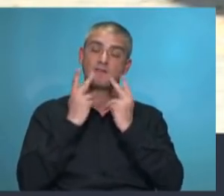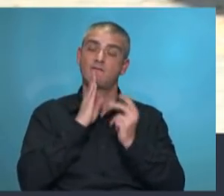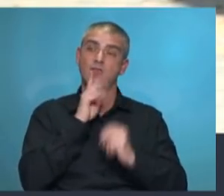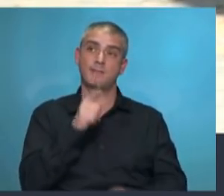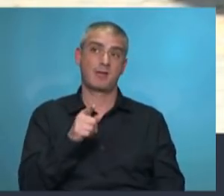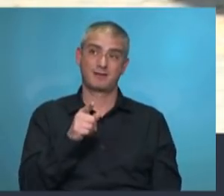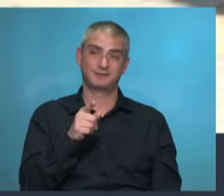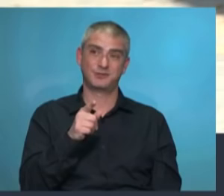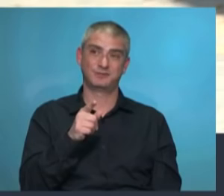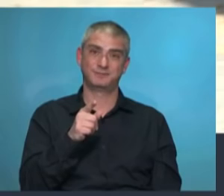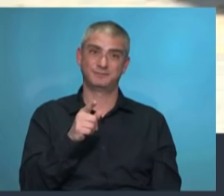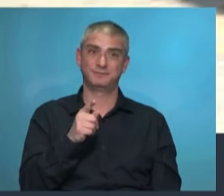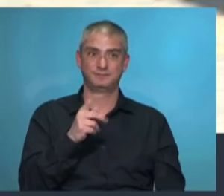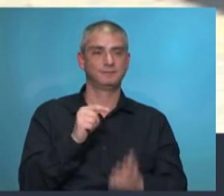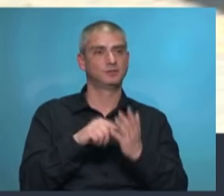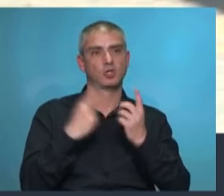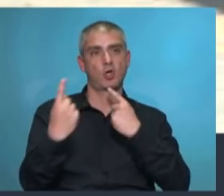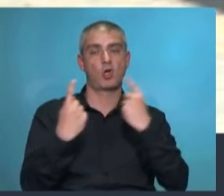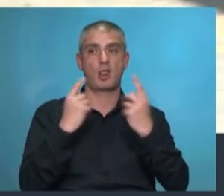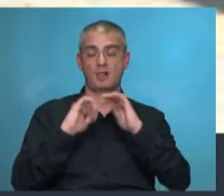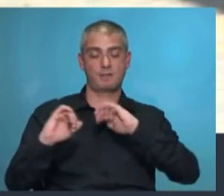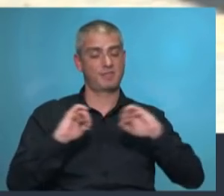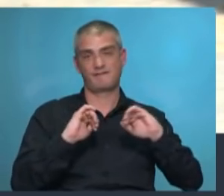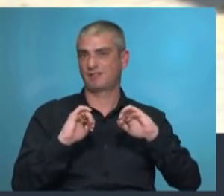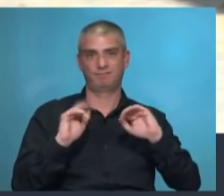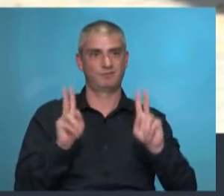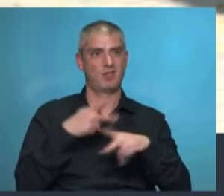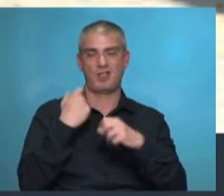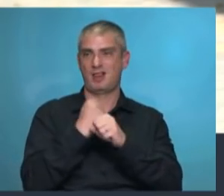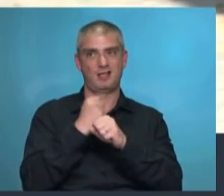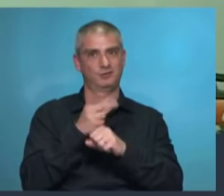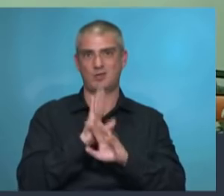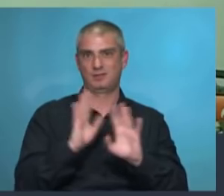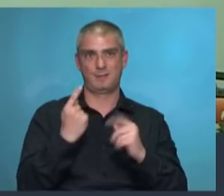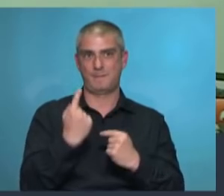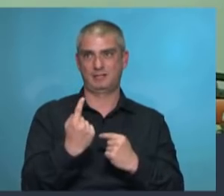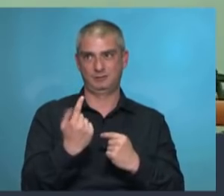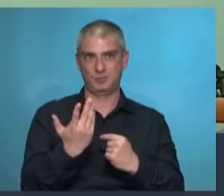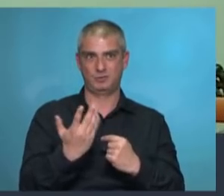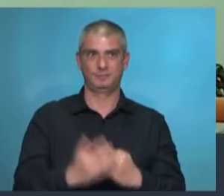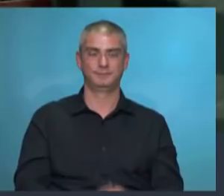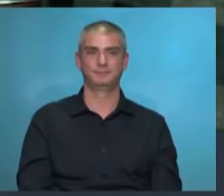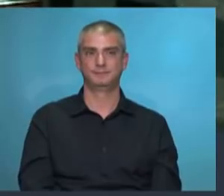ולפתור את הבעיה הזאת, כאשר כל אחד בנפרד לא יכול לעשות זאת בעצמו.